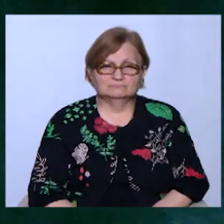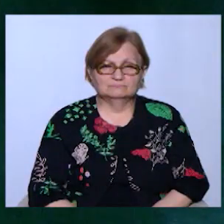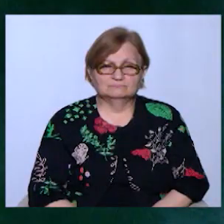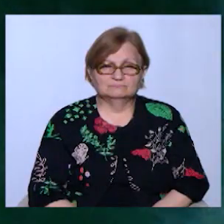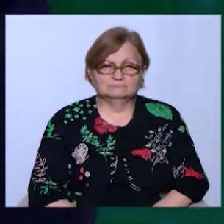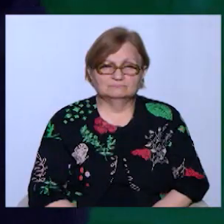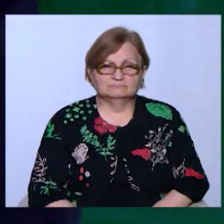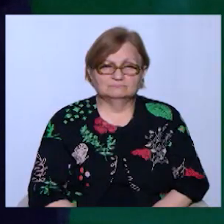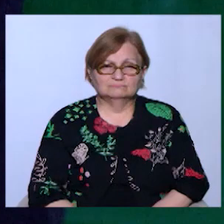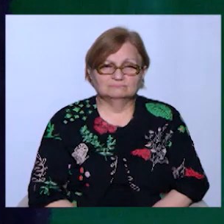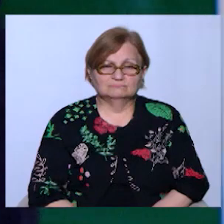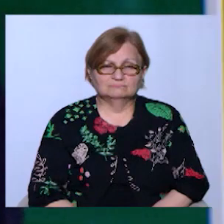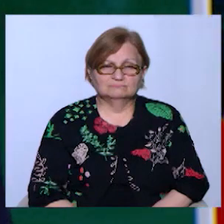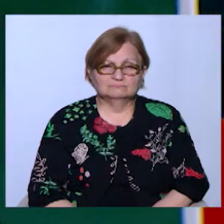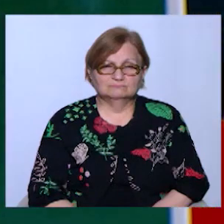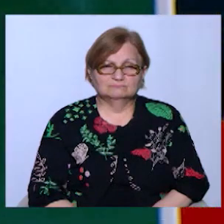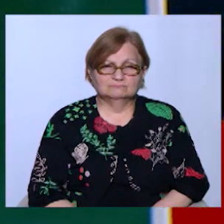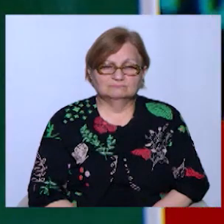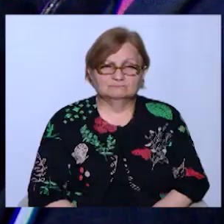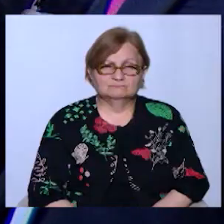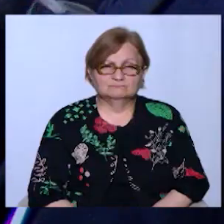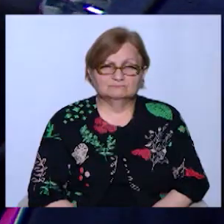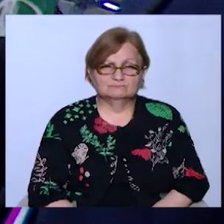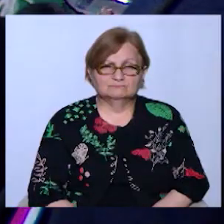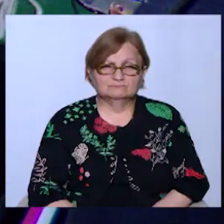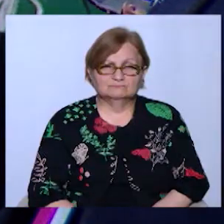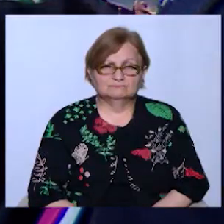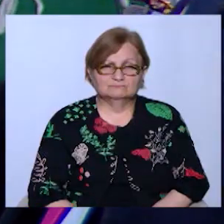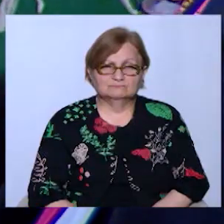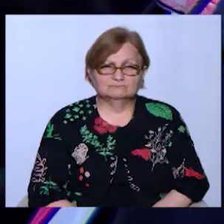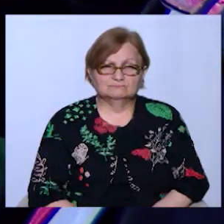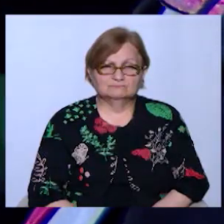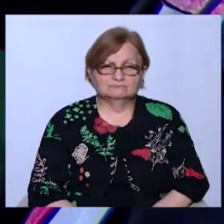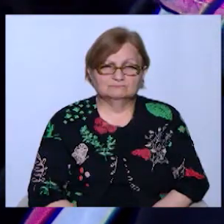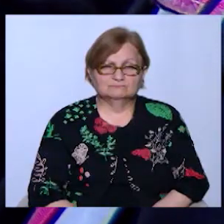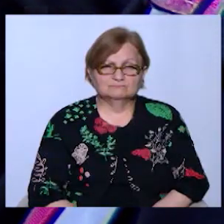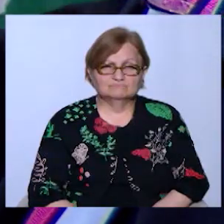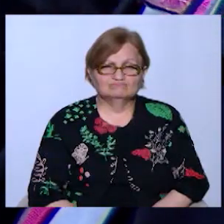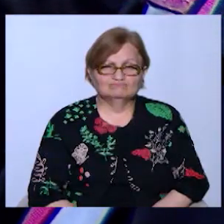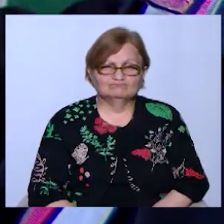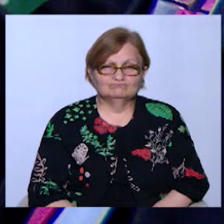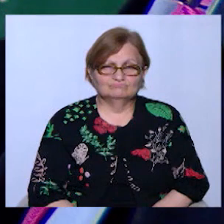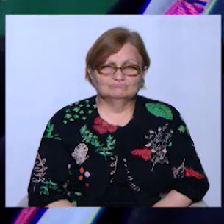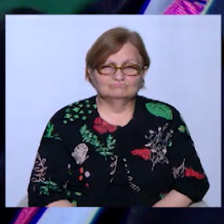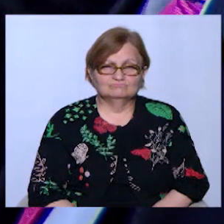გავამრავლებთ 3.14 მიასედს 6-ზე. 6 ჯერ 4 24, 6 8